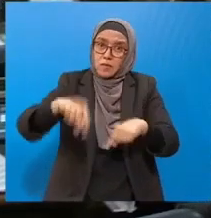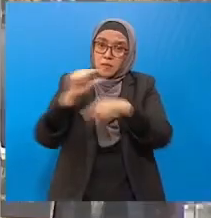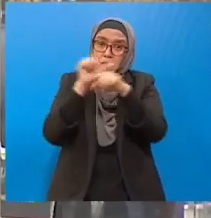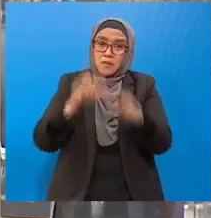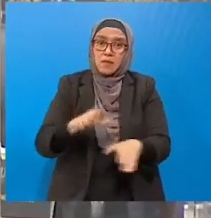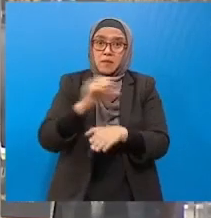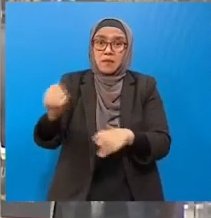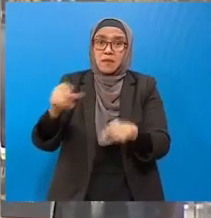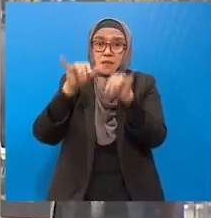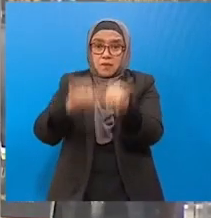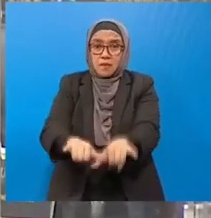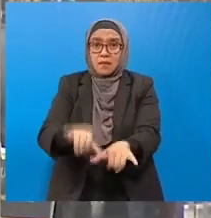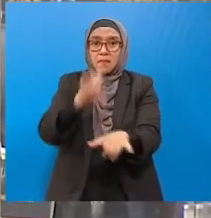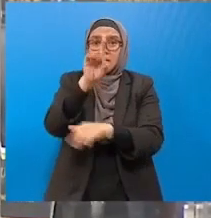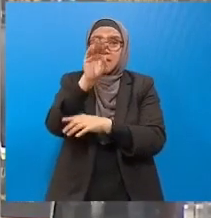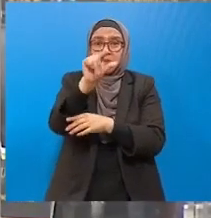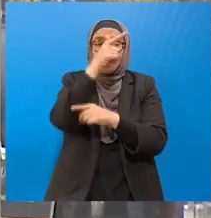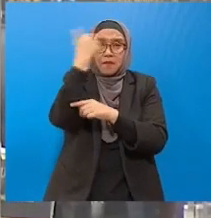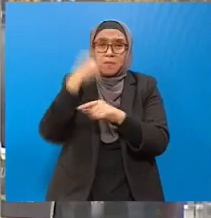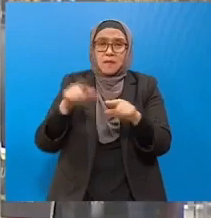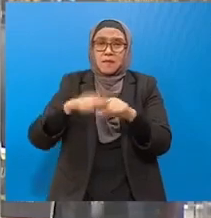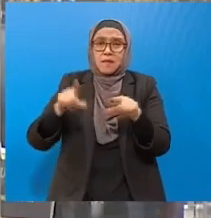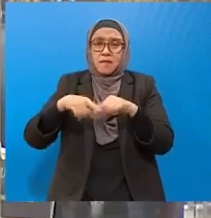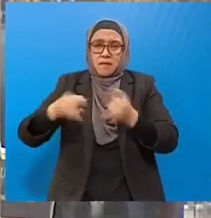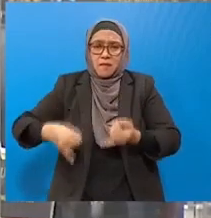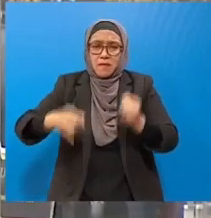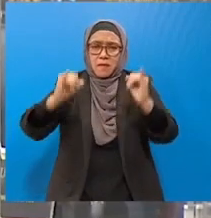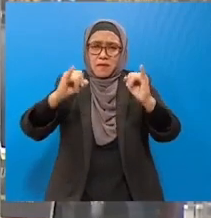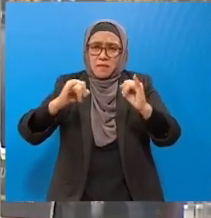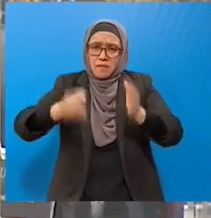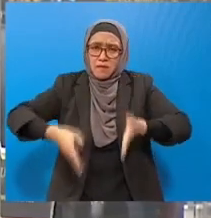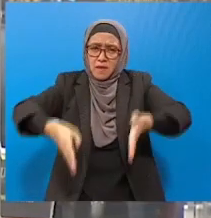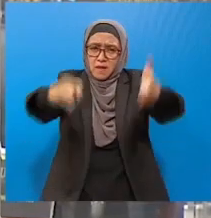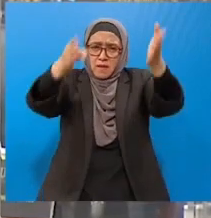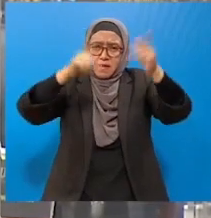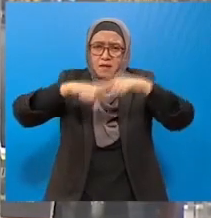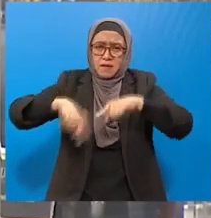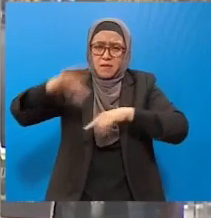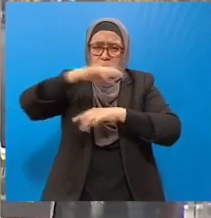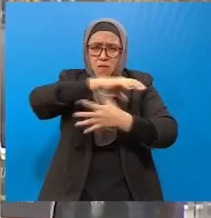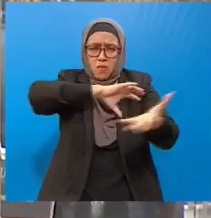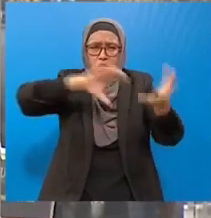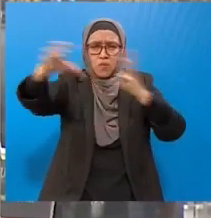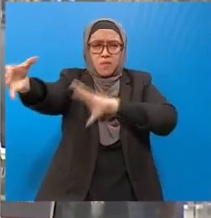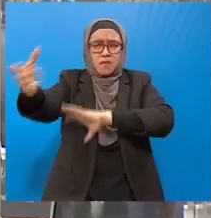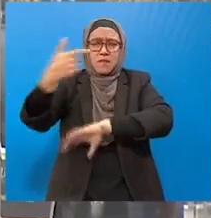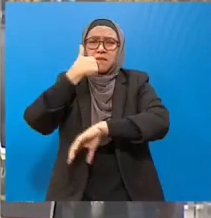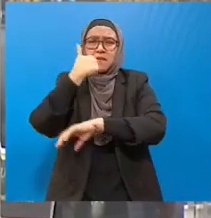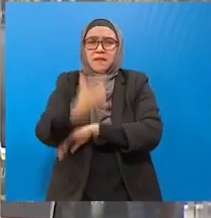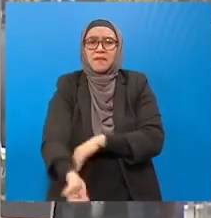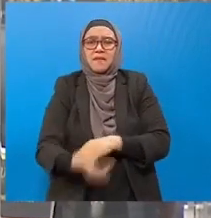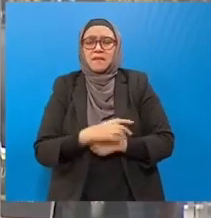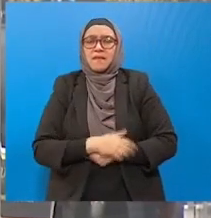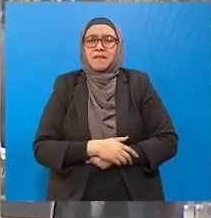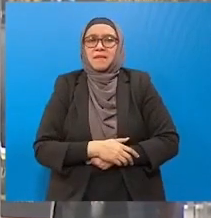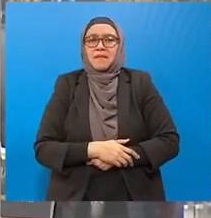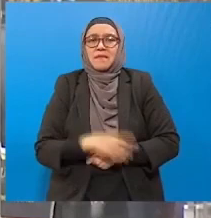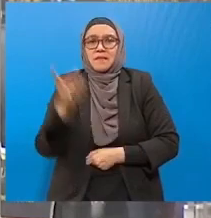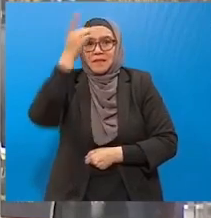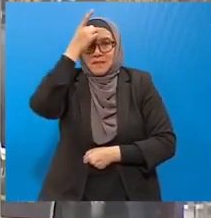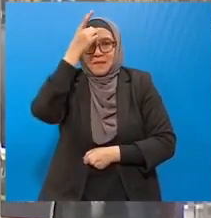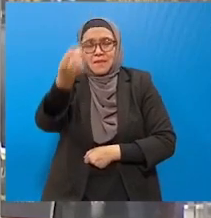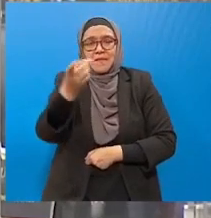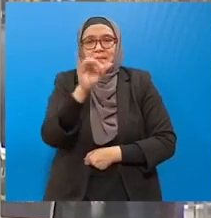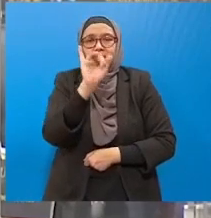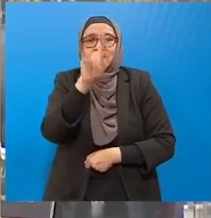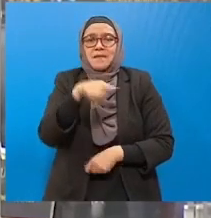para penduduk tabung karena kedudukan jalan yang beralun dan rosok sejak segala more ke-4 ini betul Hai